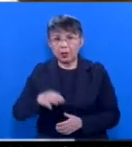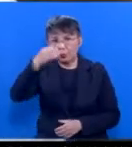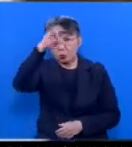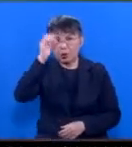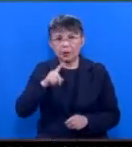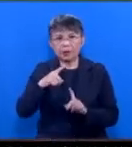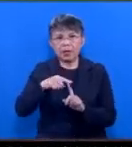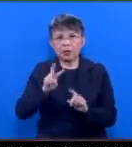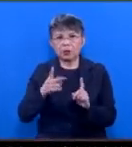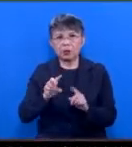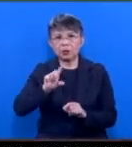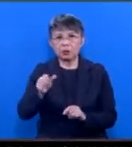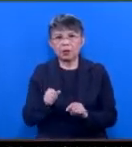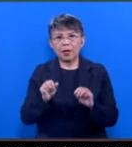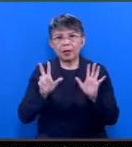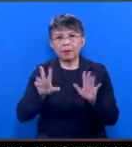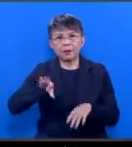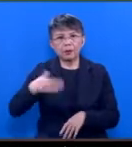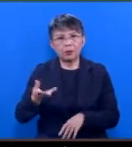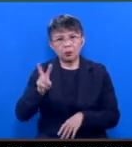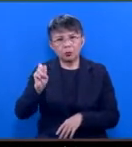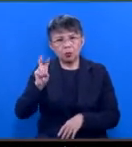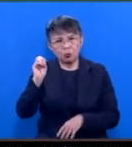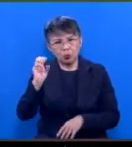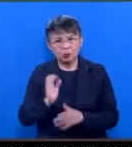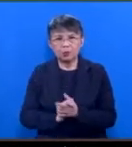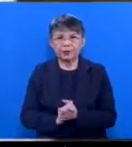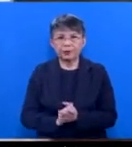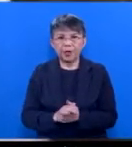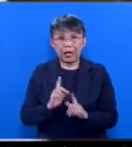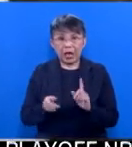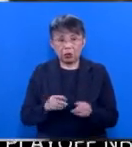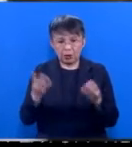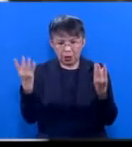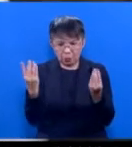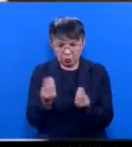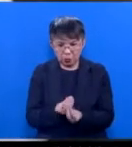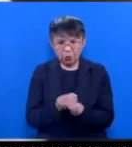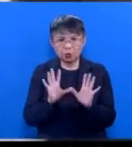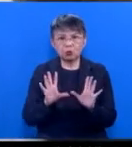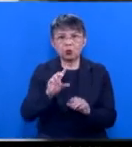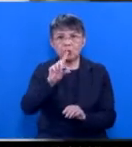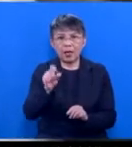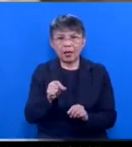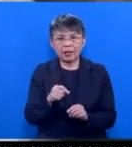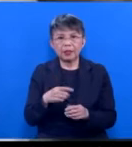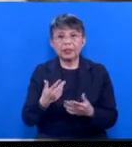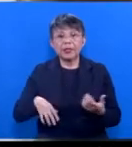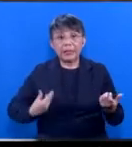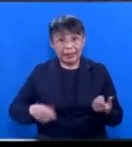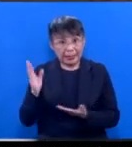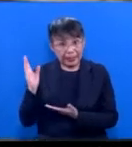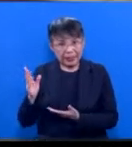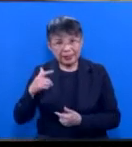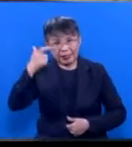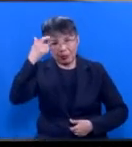pada 12 Agustus 2020. Artinya, jika dihitung selama 10 bulan, maka pentolan band Superman Is